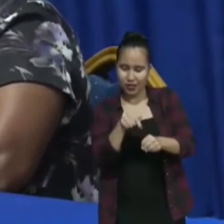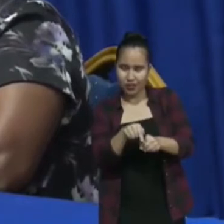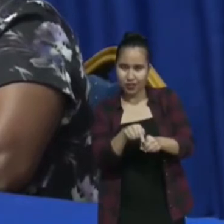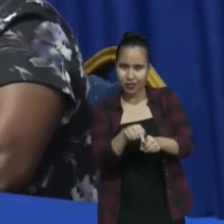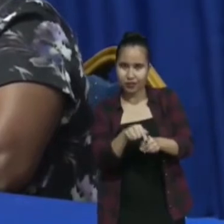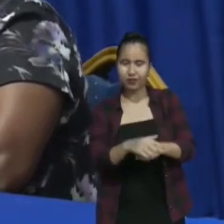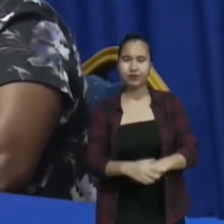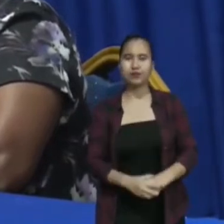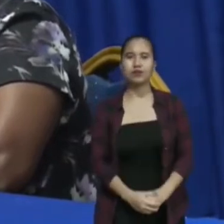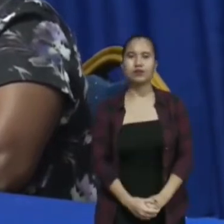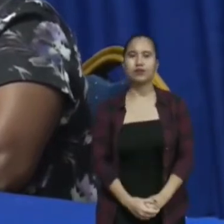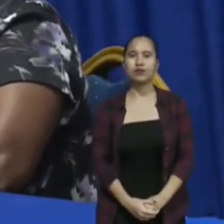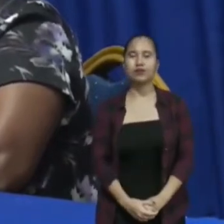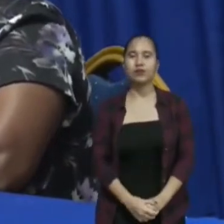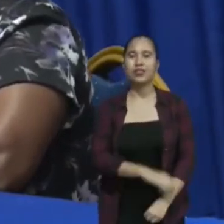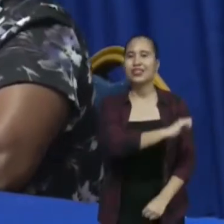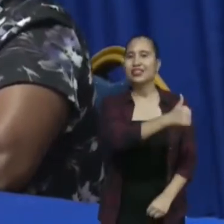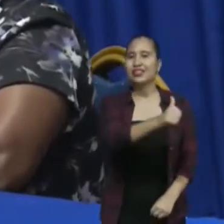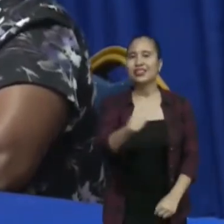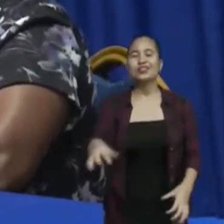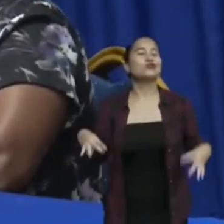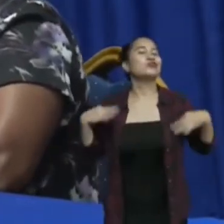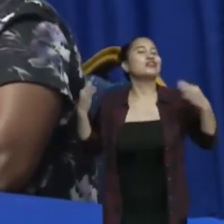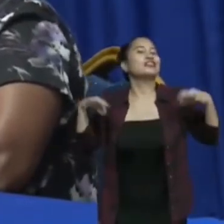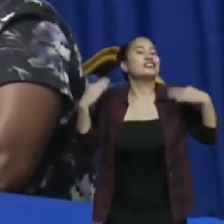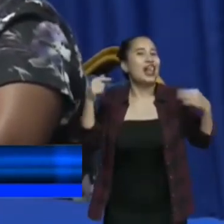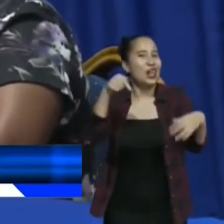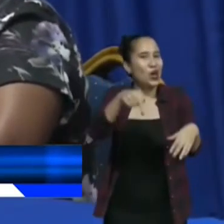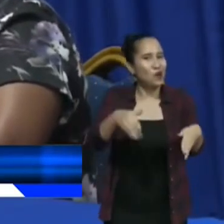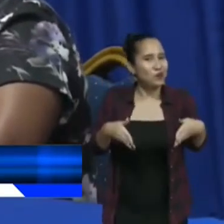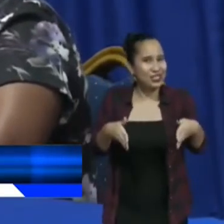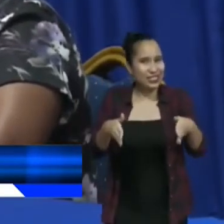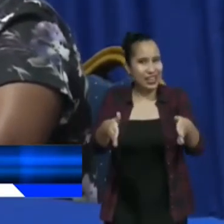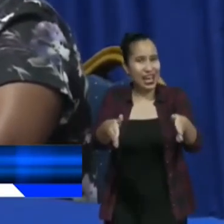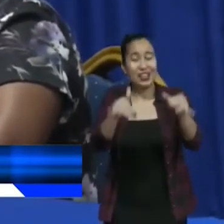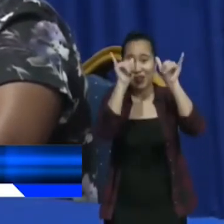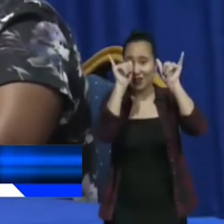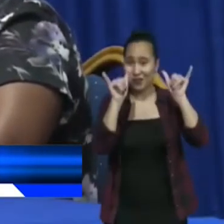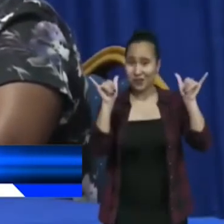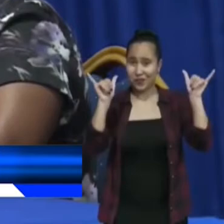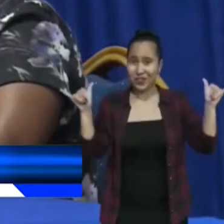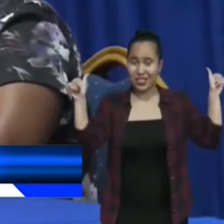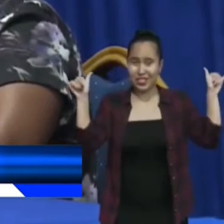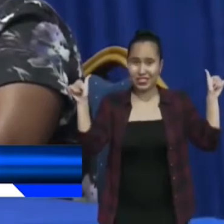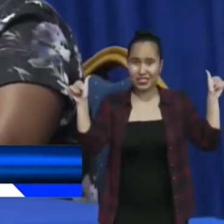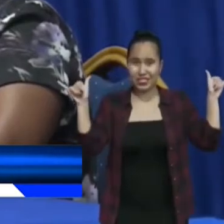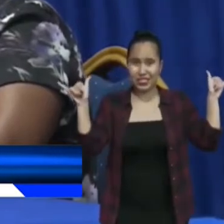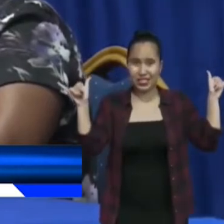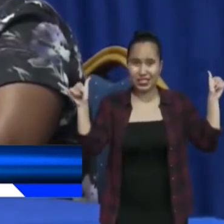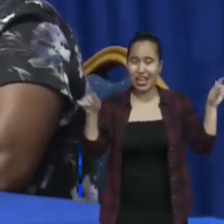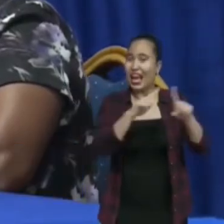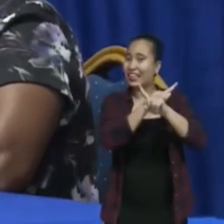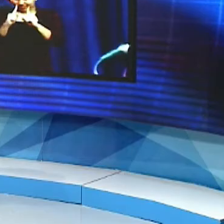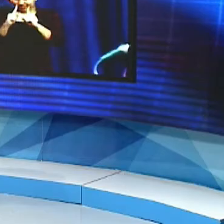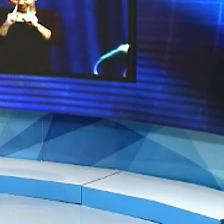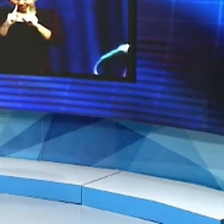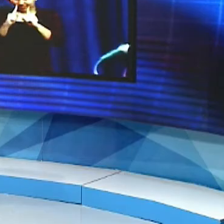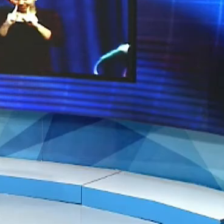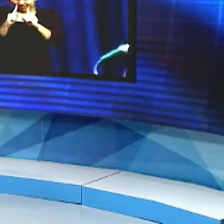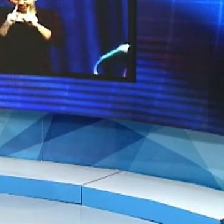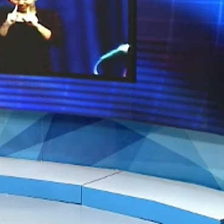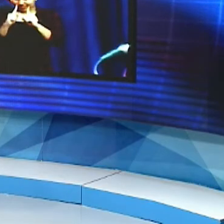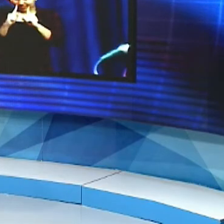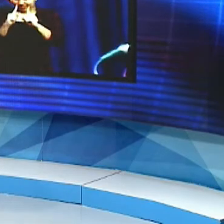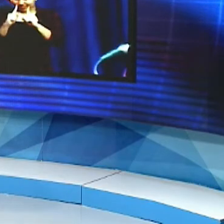Dat denk van dat ieder zo gezellig op straat zo, dat feestje gaat niet meer door. Dat was